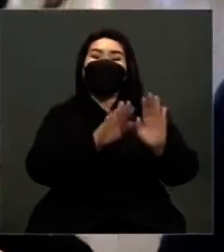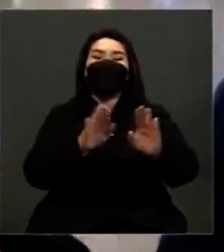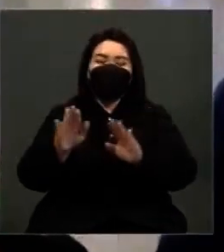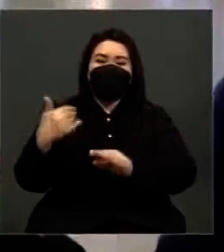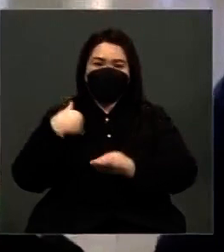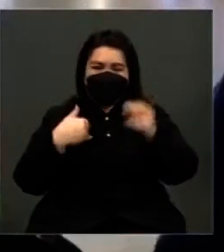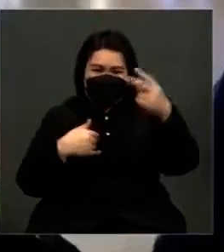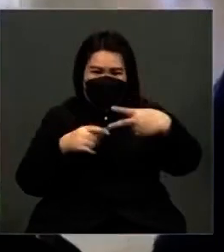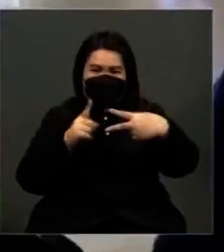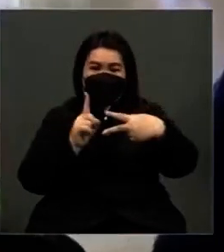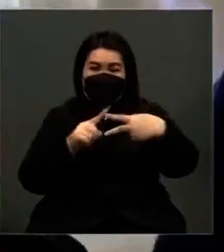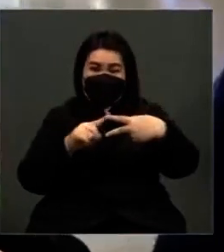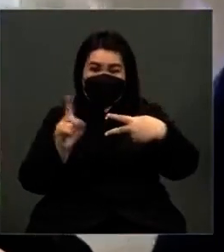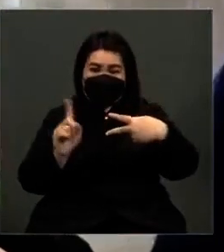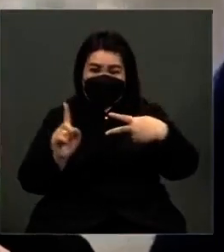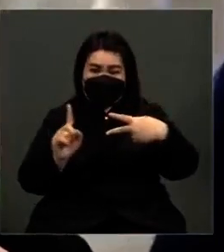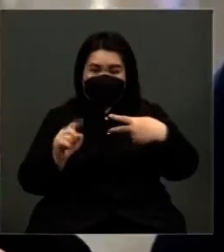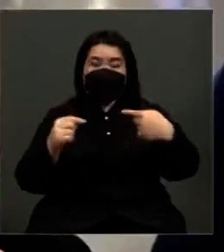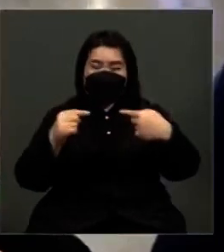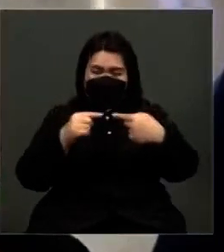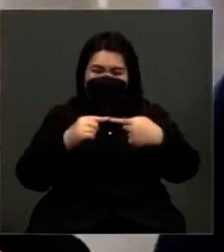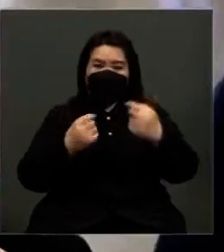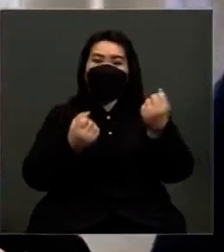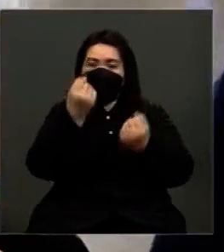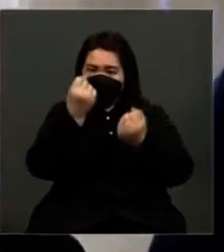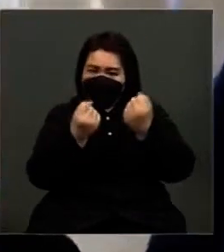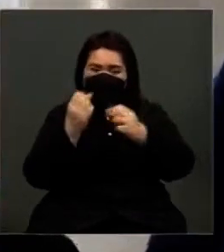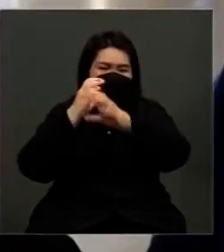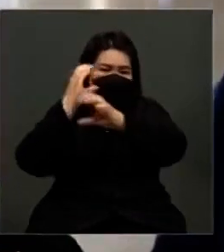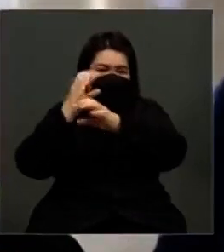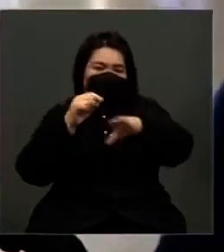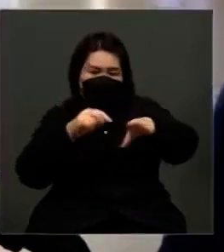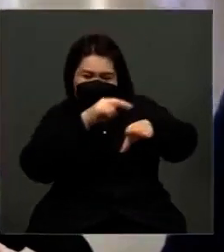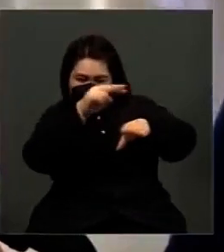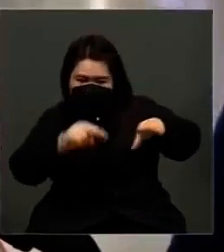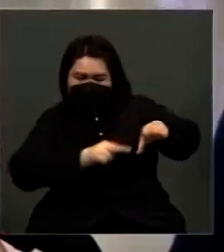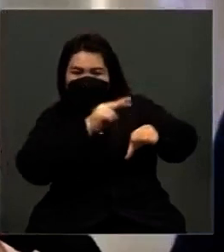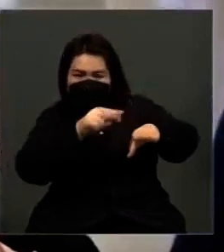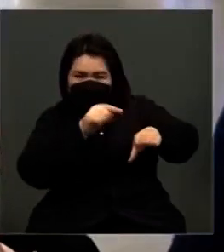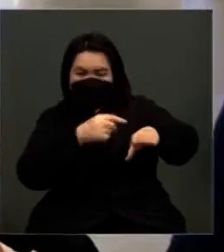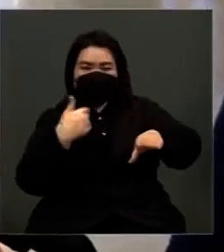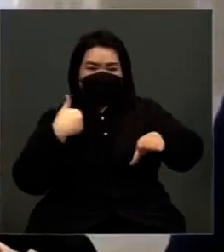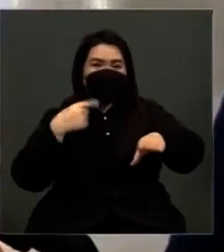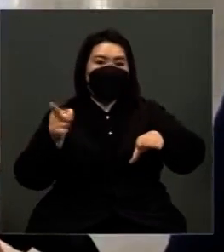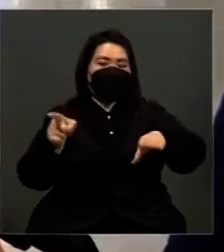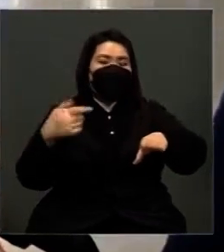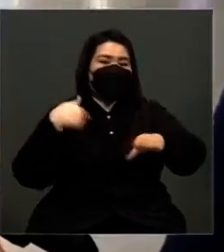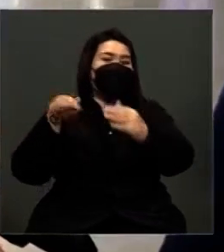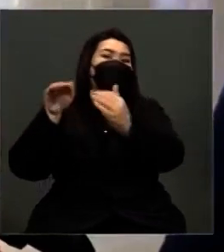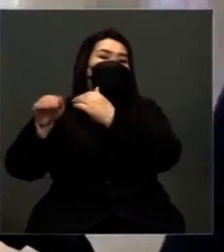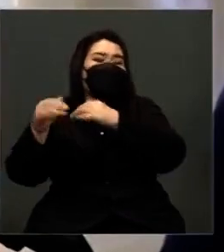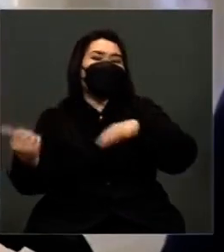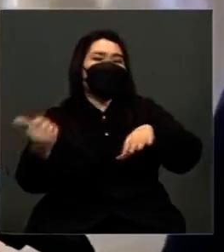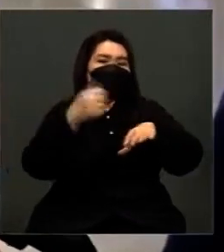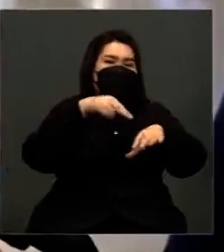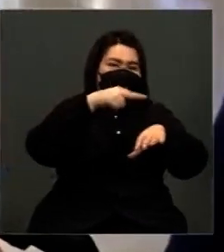ลักๆนะครับประเด็นที่1ก็คือเรื่องความปลอดภัยในตัวรถนะครับซึ่งเราได้รับความร่วมมือนะครับจากกรมการขนส่งทางบกมาช่วยทางบขส.ต